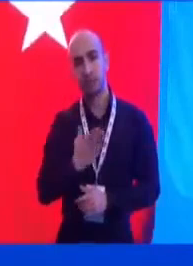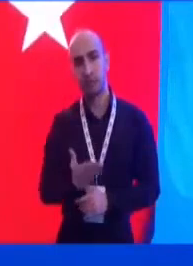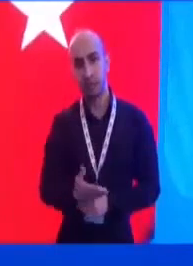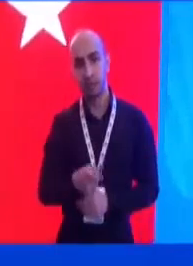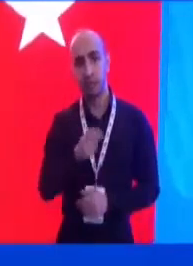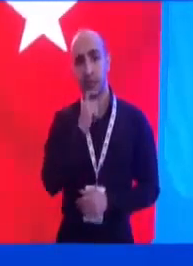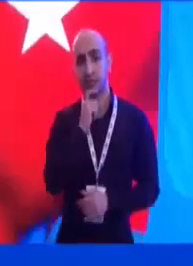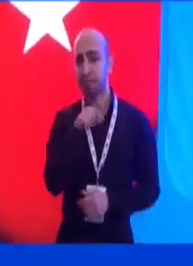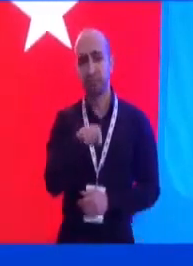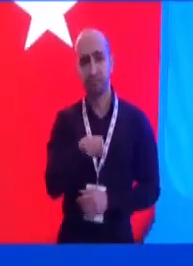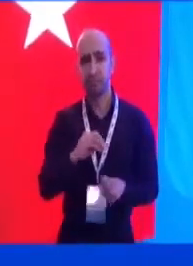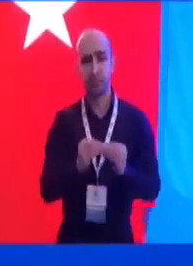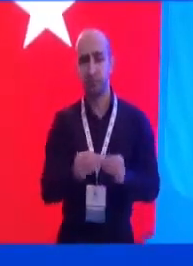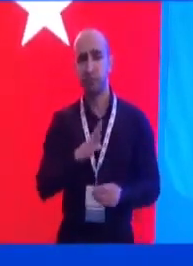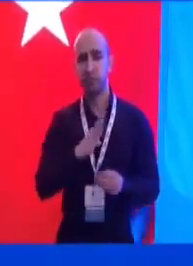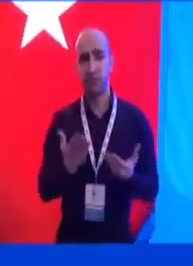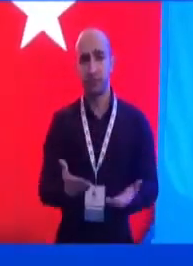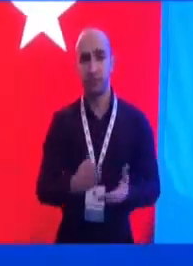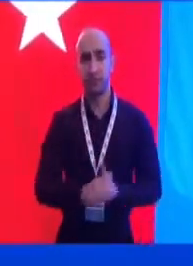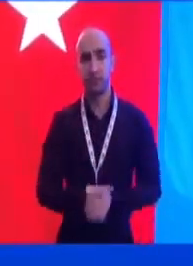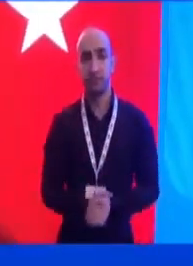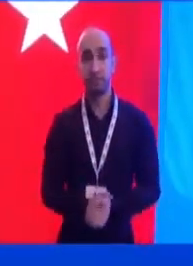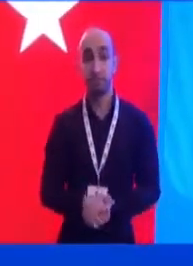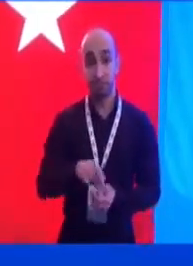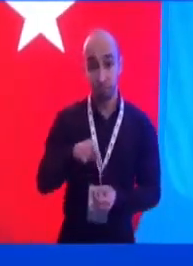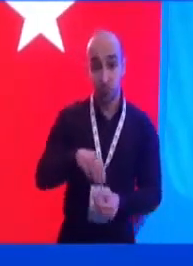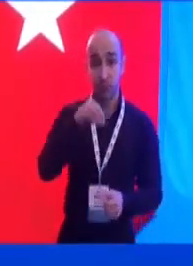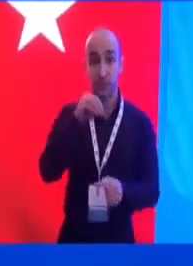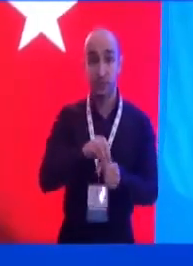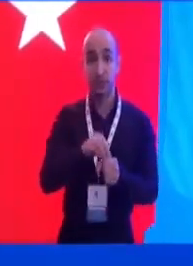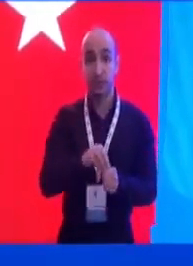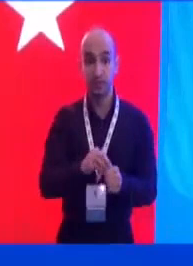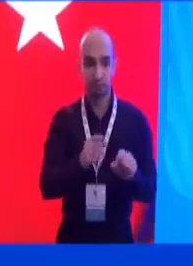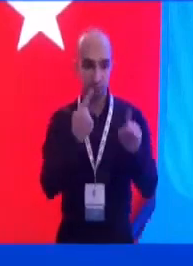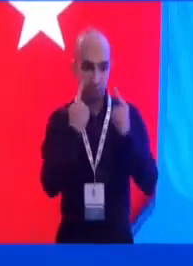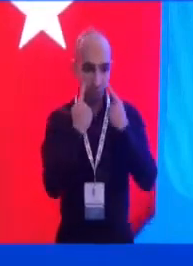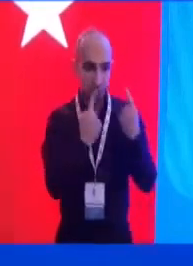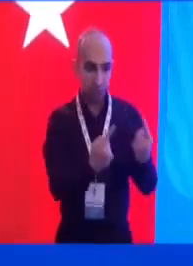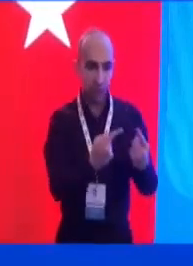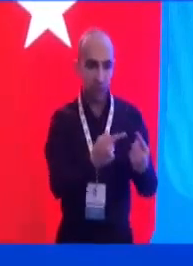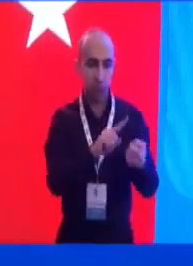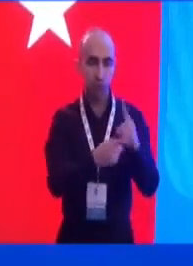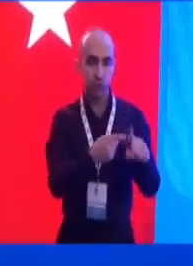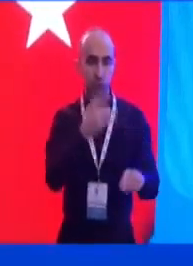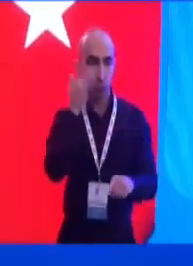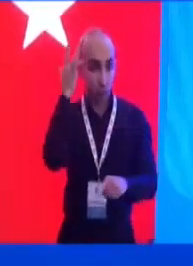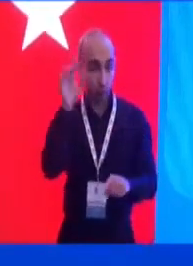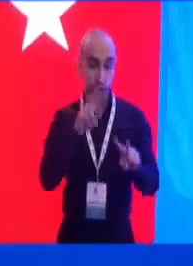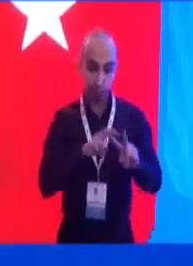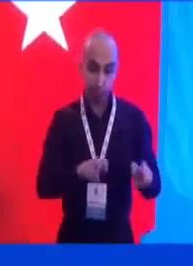yanlış uygulama var. İşte bu yüzden biz mevcut siyasi kültürü sorguluyoruz